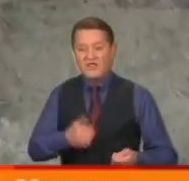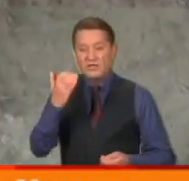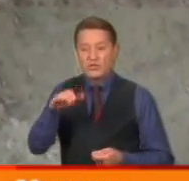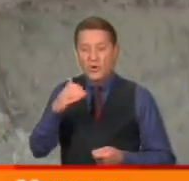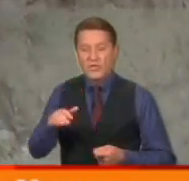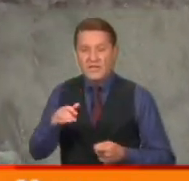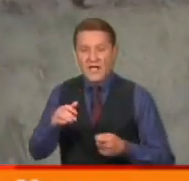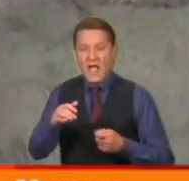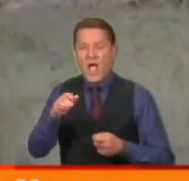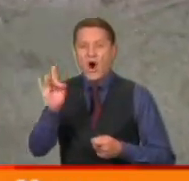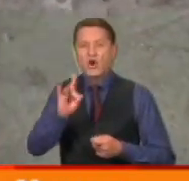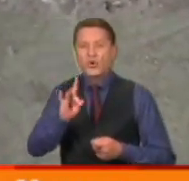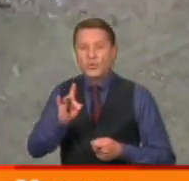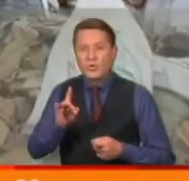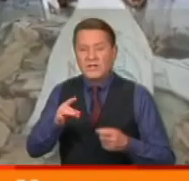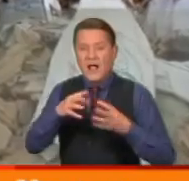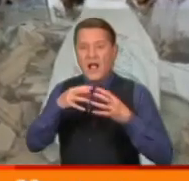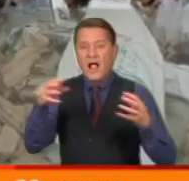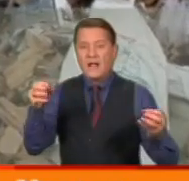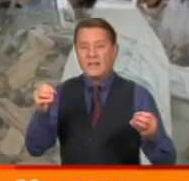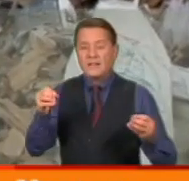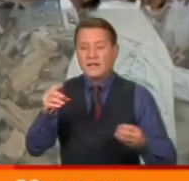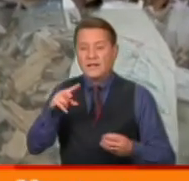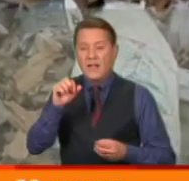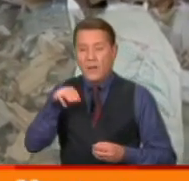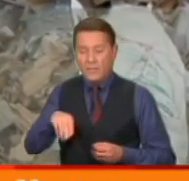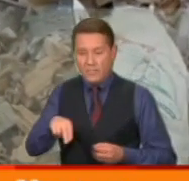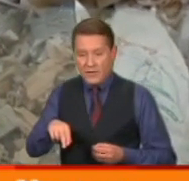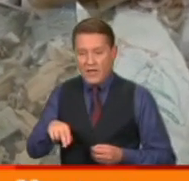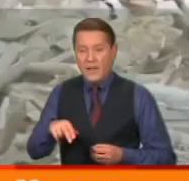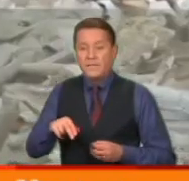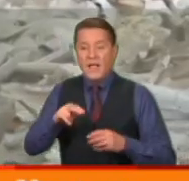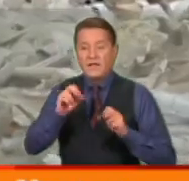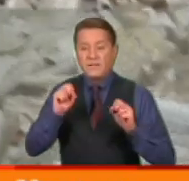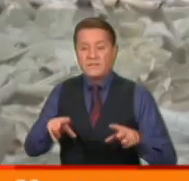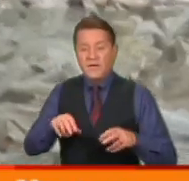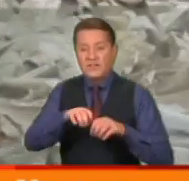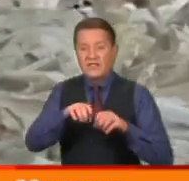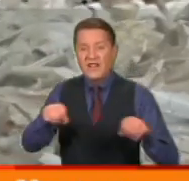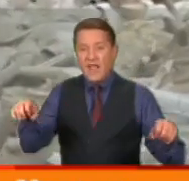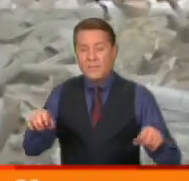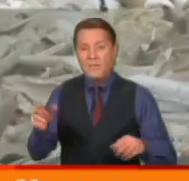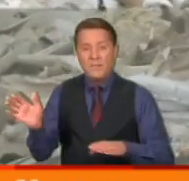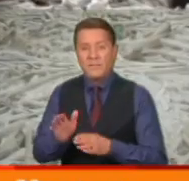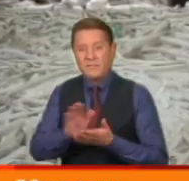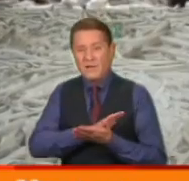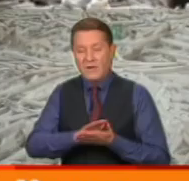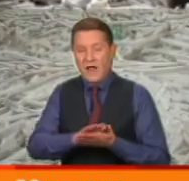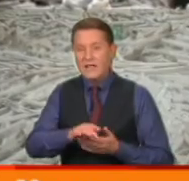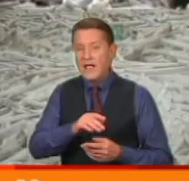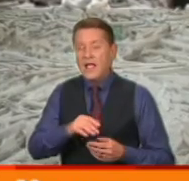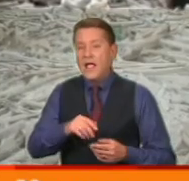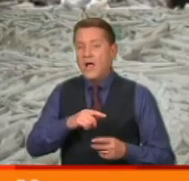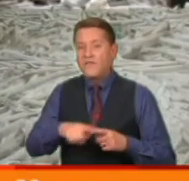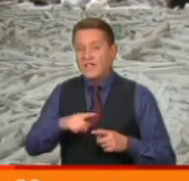сотні ртутних ламп. Отрута здіймалася в повітря і витікала в землю. Тоді небезпечні лампи прибрали в лічені дні, а ось відходів